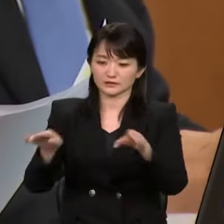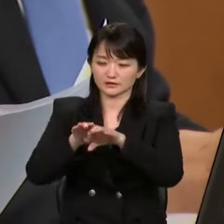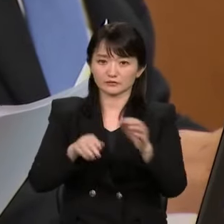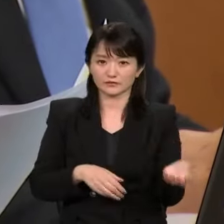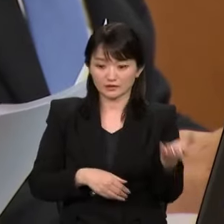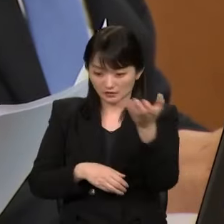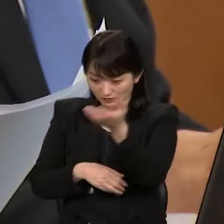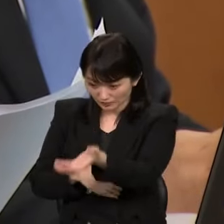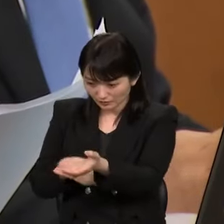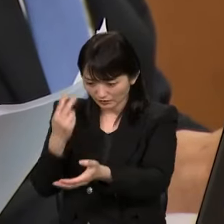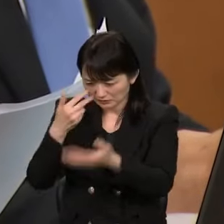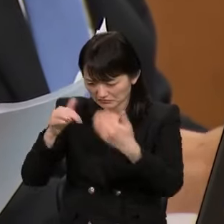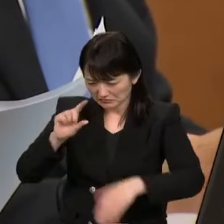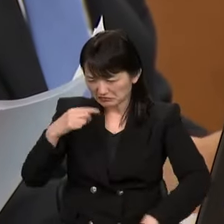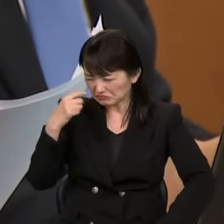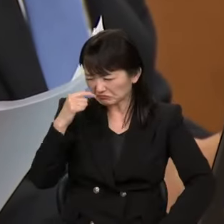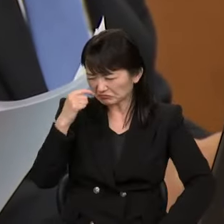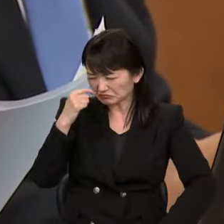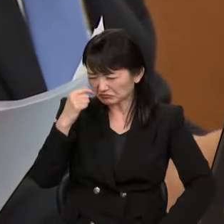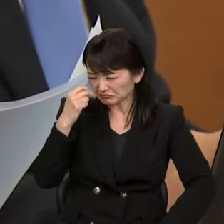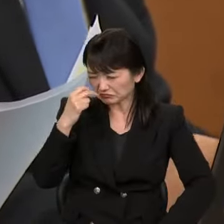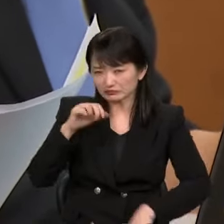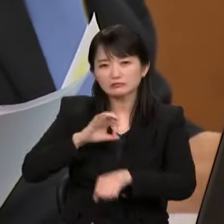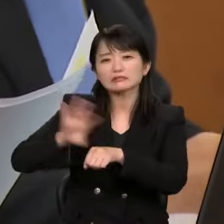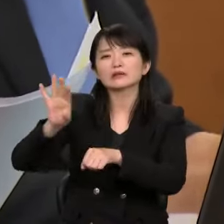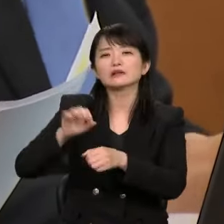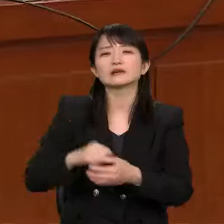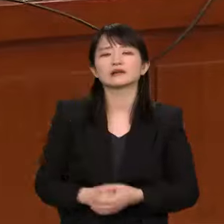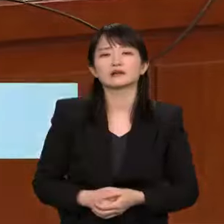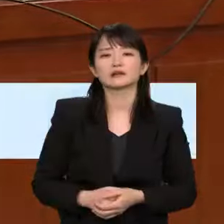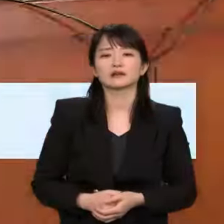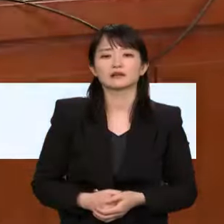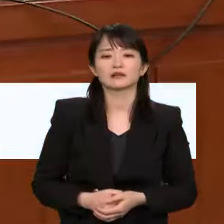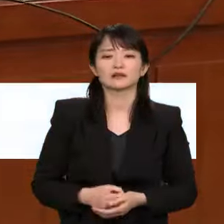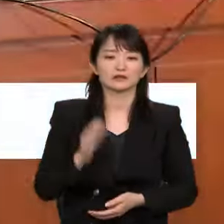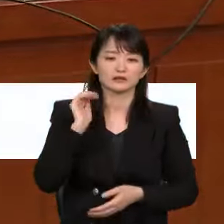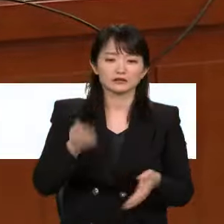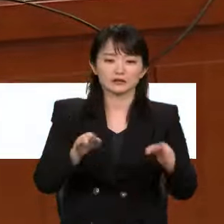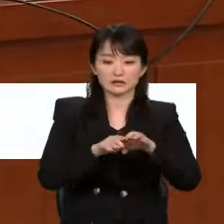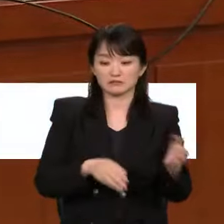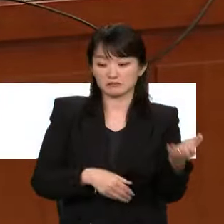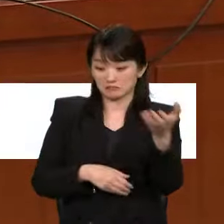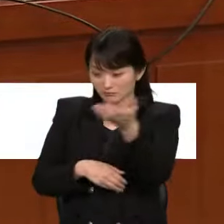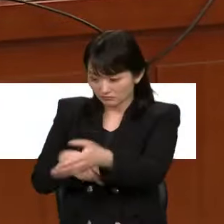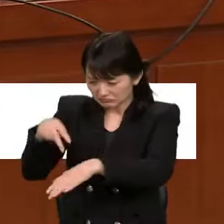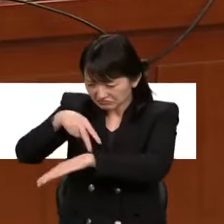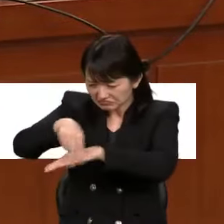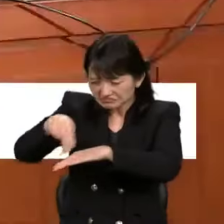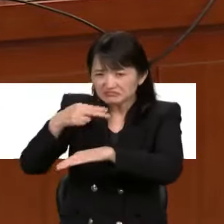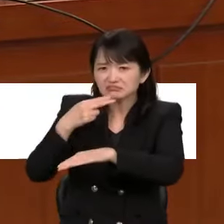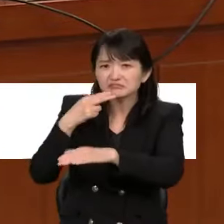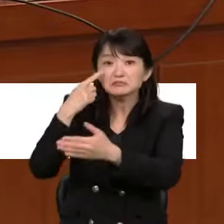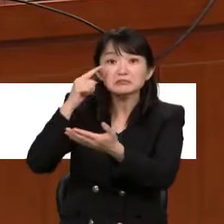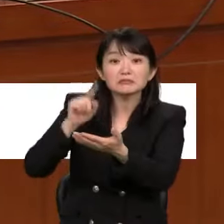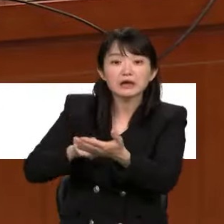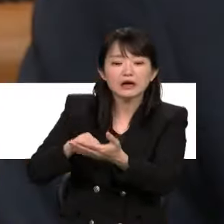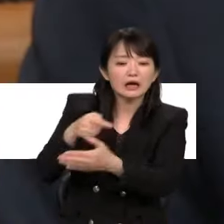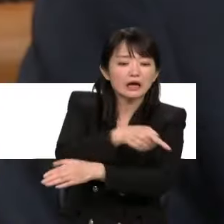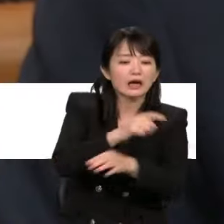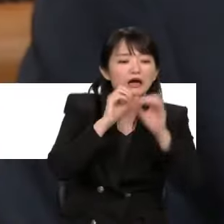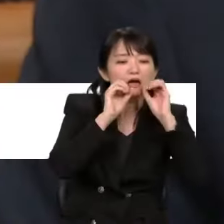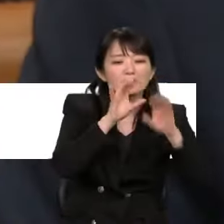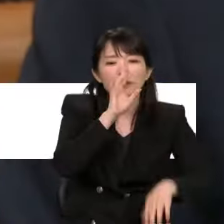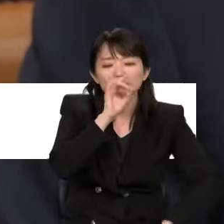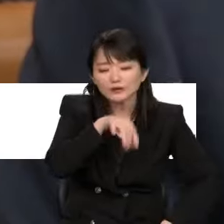감사를 제대로 하지 않았다고 문제 삼았습니다. 관저 이전 과정에서 준공 도면조차 없었다는 게 드러났다면서 외부에 알려지면 안